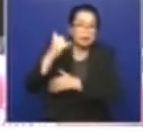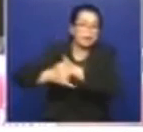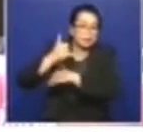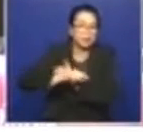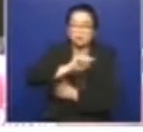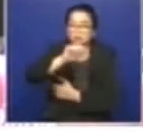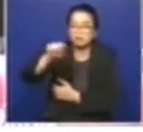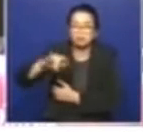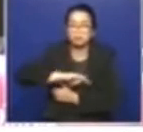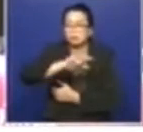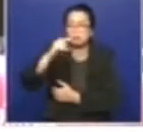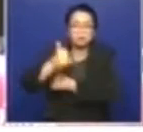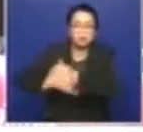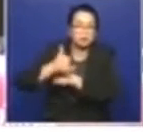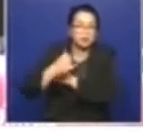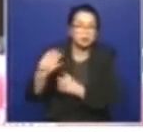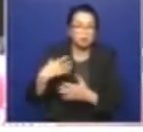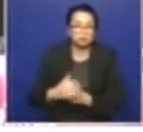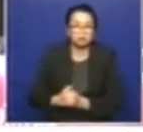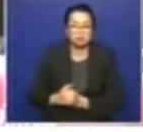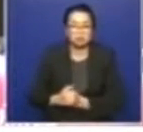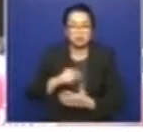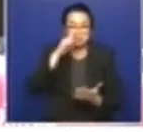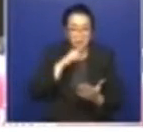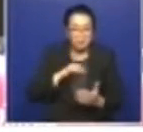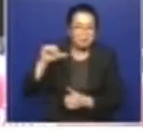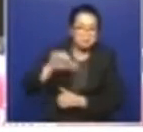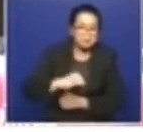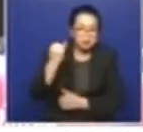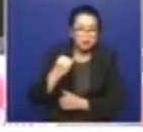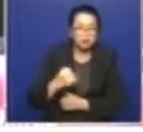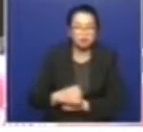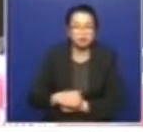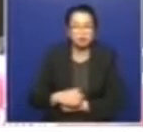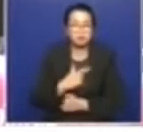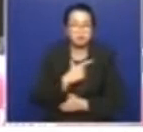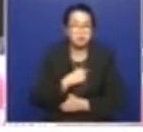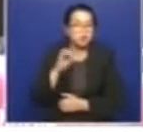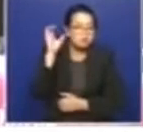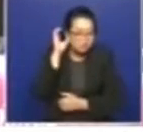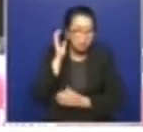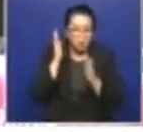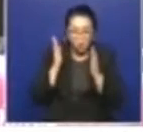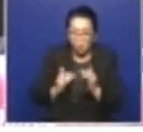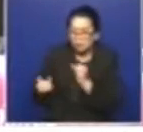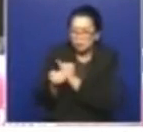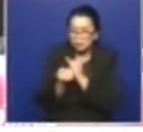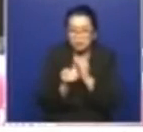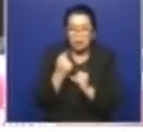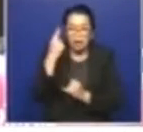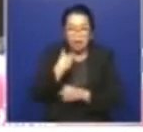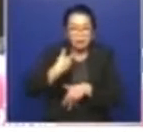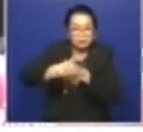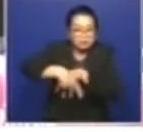คนที่เรียกว่าทรราชมีอำนาจสูงสุดชอบเชื่อคนด้านข้างใครมันเดินขบวน